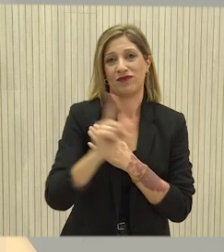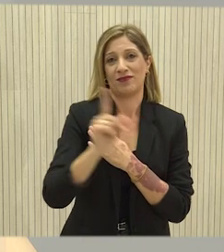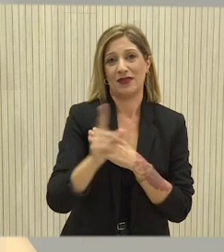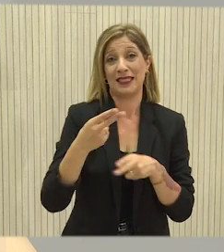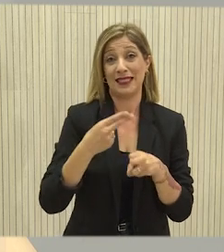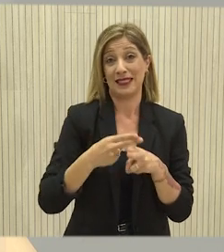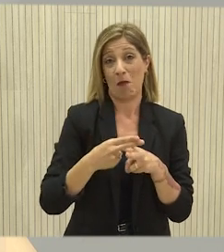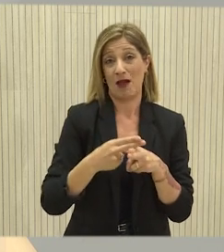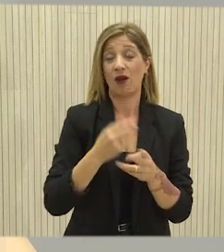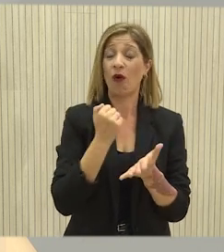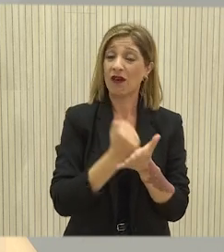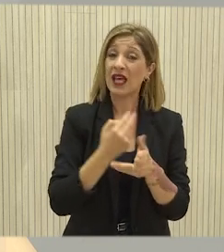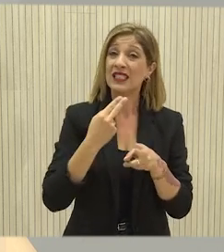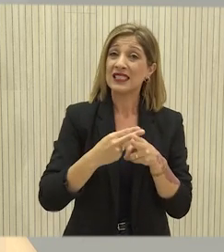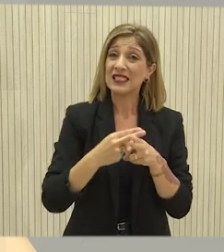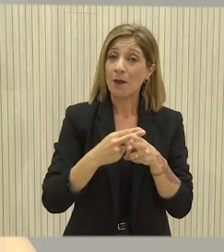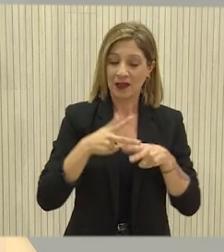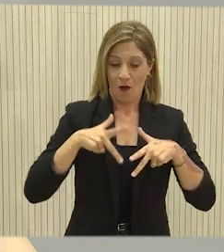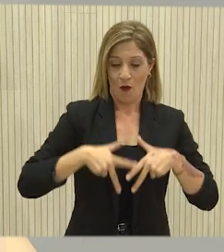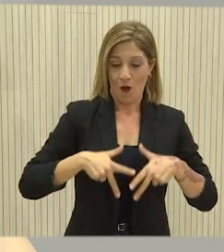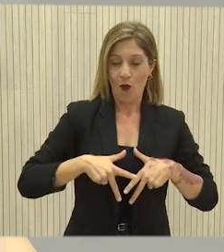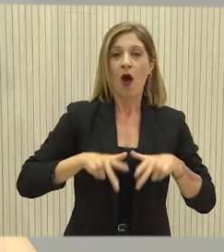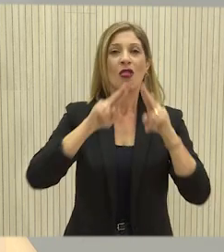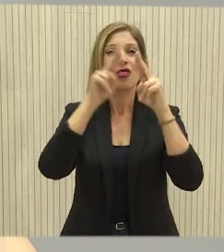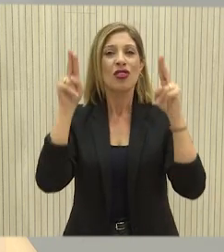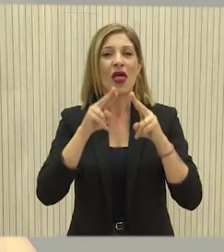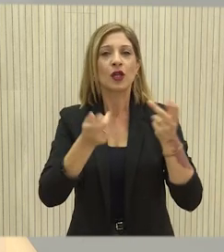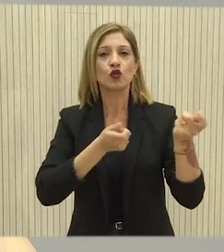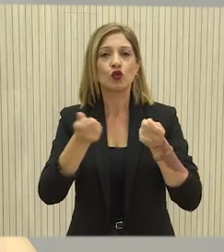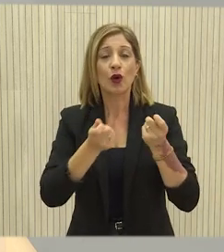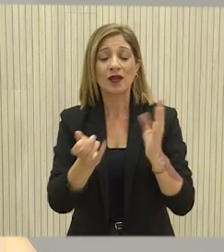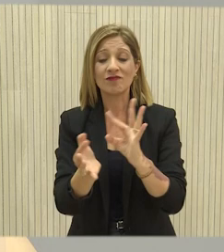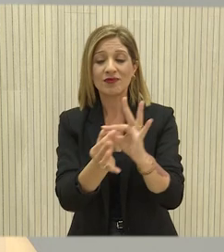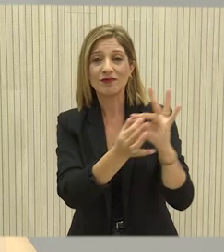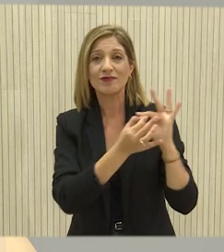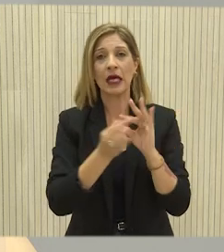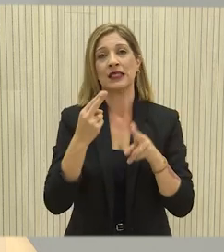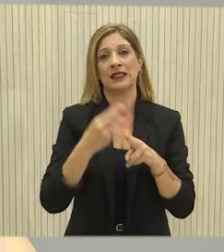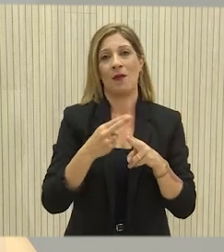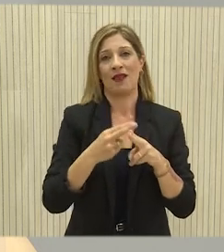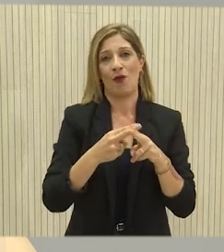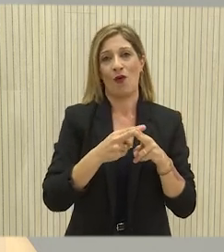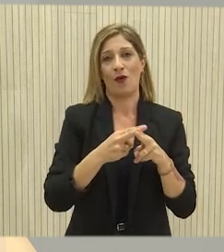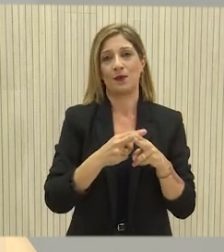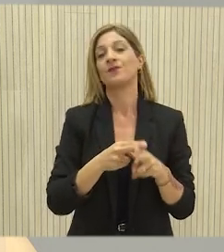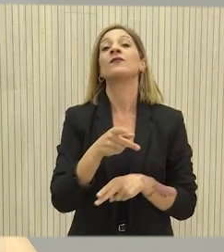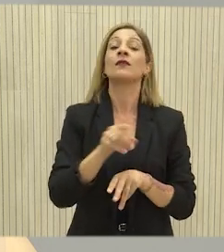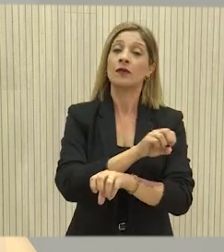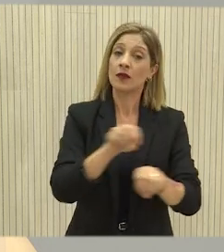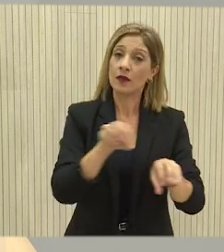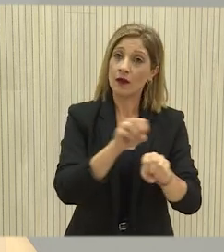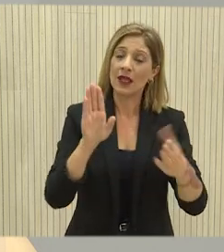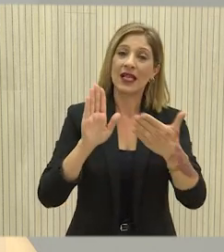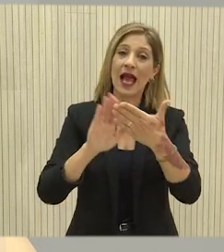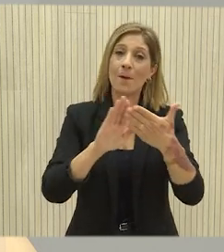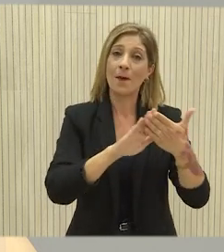τη σημασία των συνεργειών μεταξύ κρατών και διεθνών οργανισμών και τη συλλογική ανάληψη αρμοδιοτήτων. Θα ενημερώσει επίσης για τις